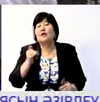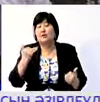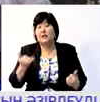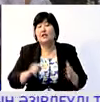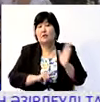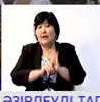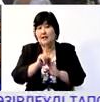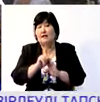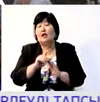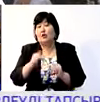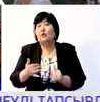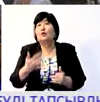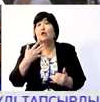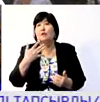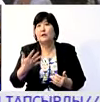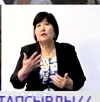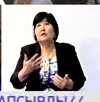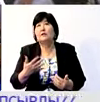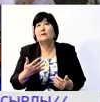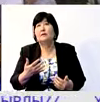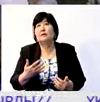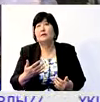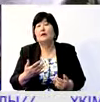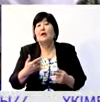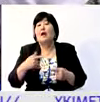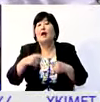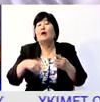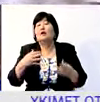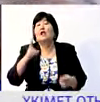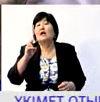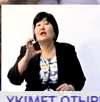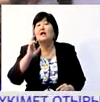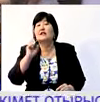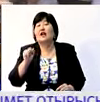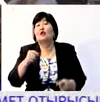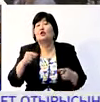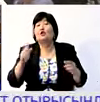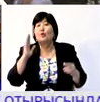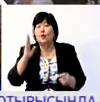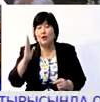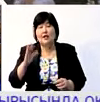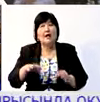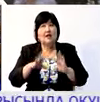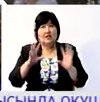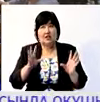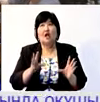басталды. Бүгін блицтен арғы күндері классикадан болады.